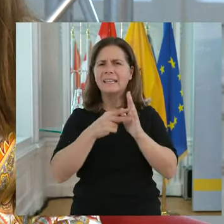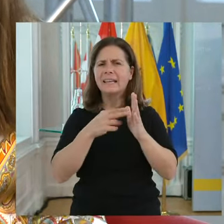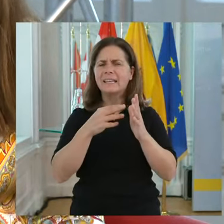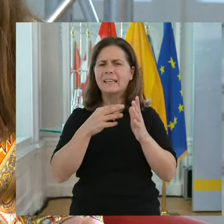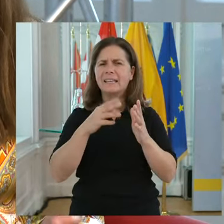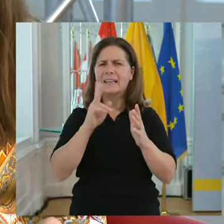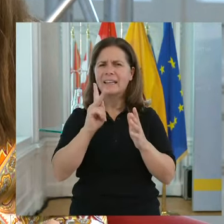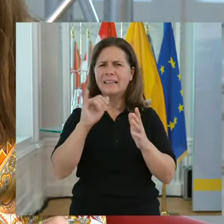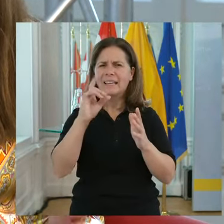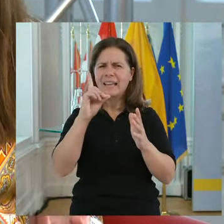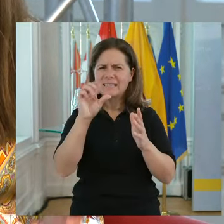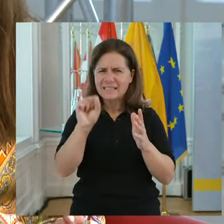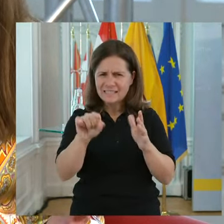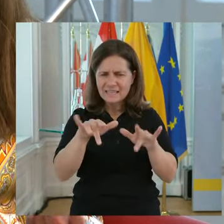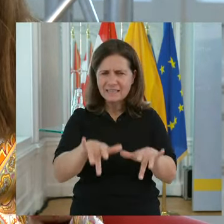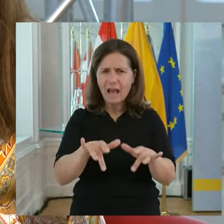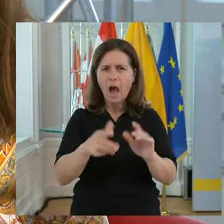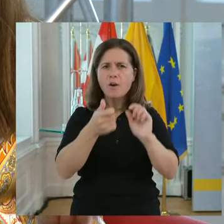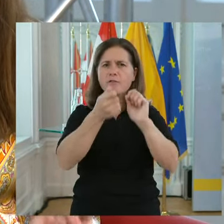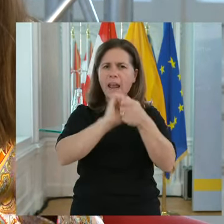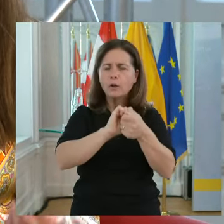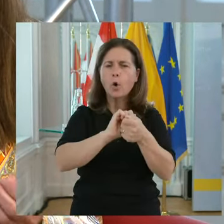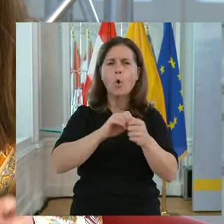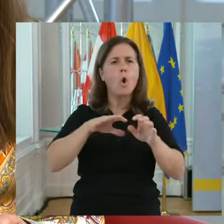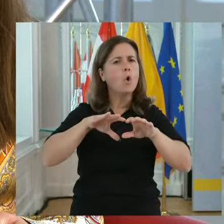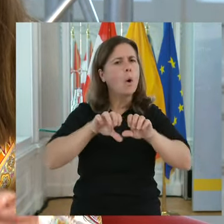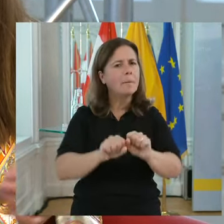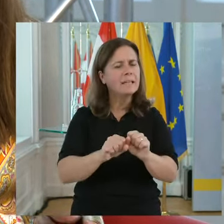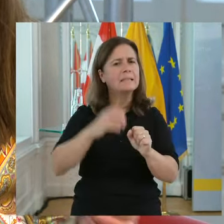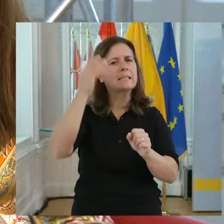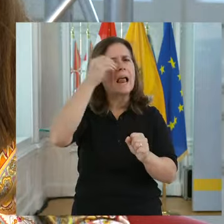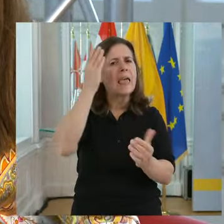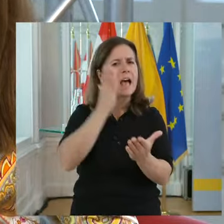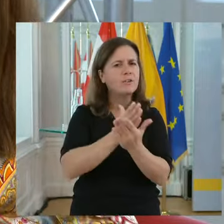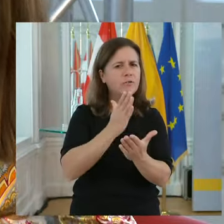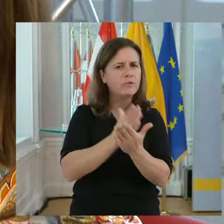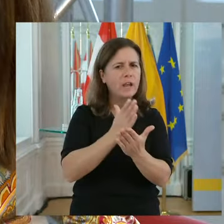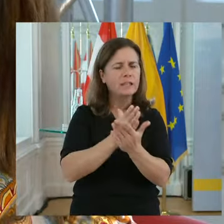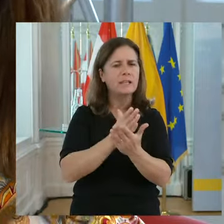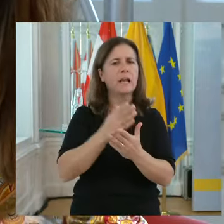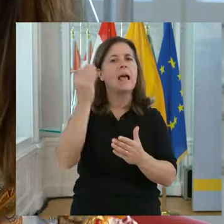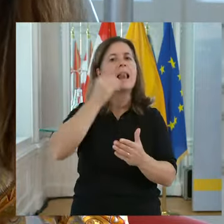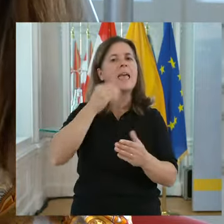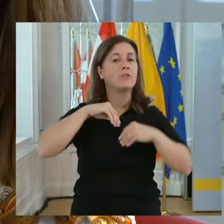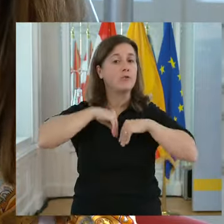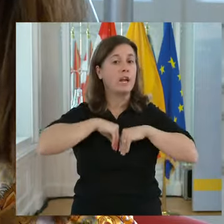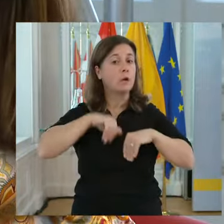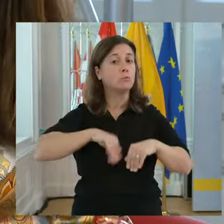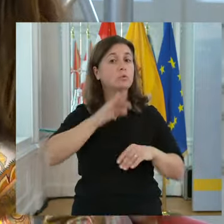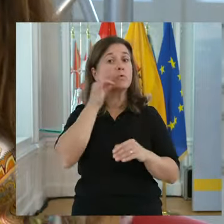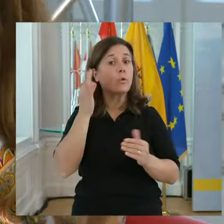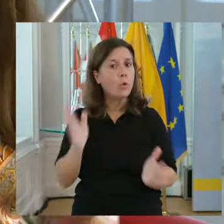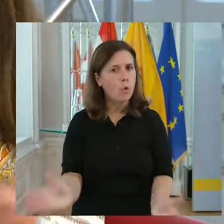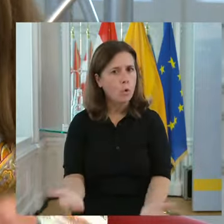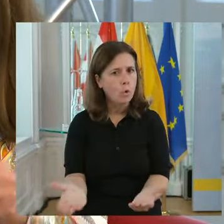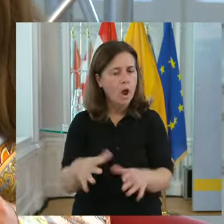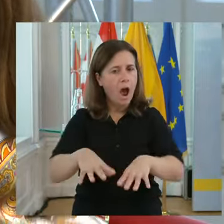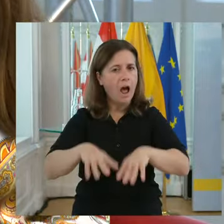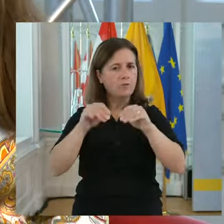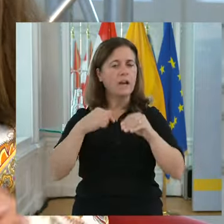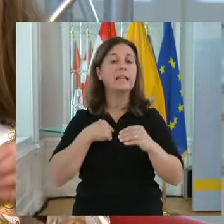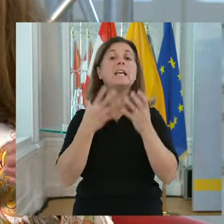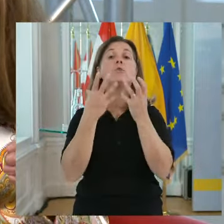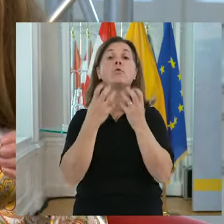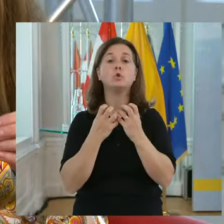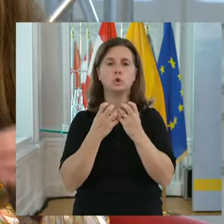Und Veränderung, Kompetenzen, Talente, Fähigkeiten, Fertigkeiten muss man sehr früh wecken. Und hier wünsche ich